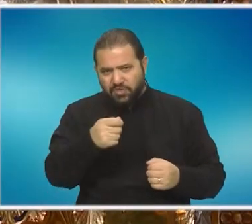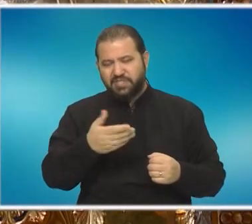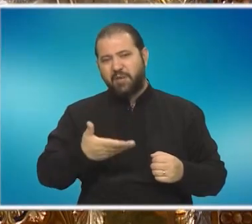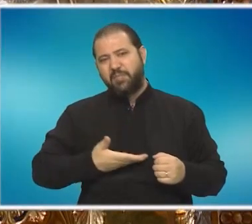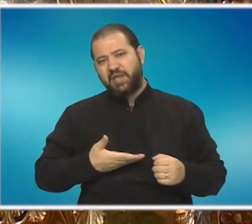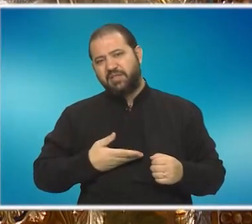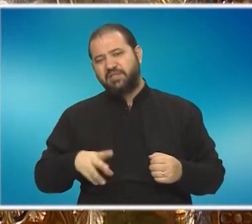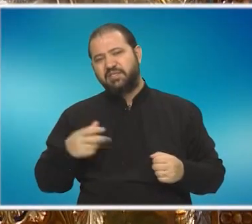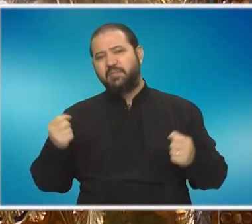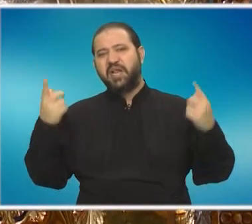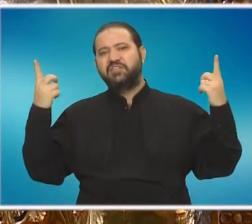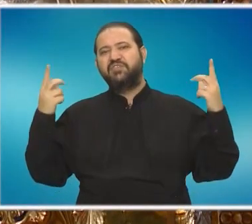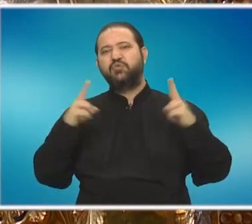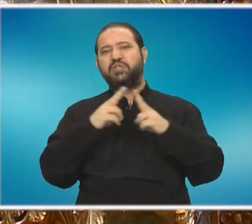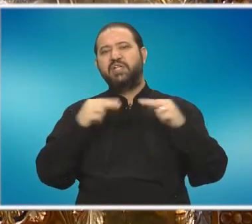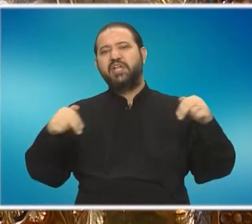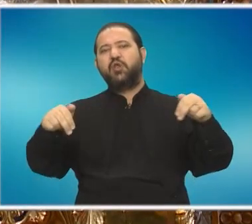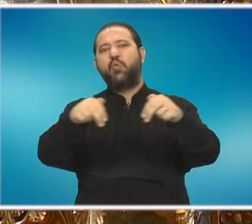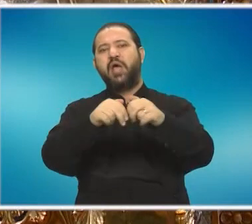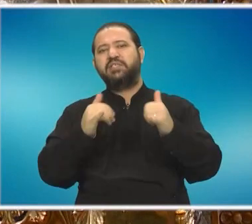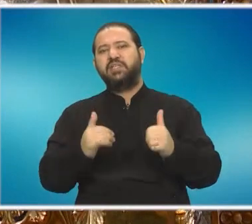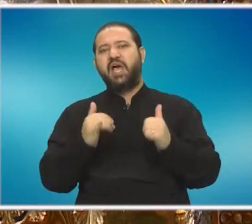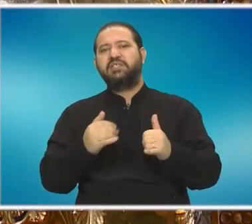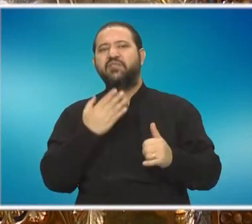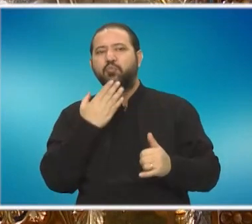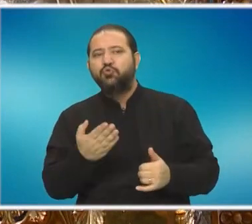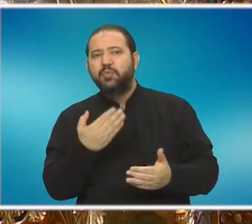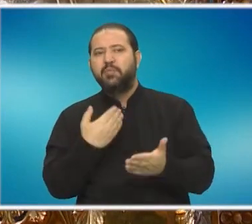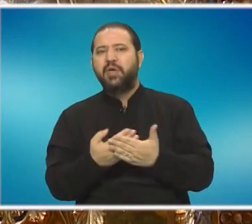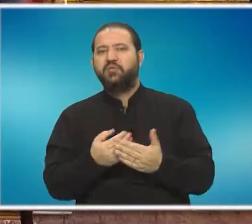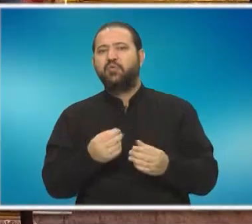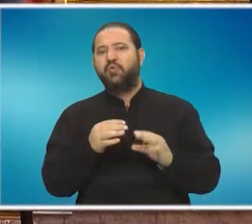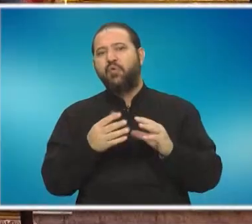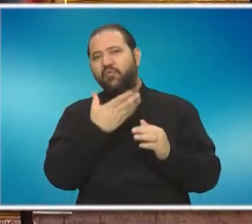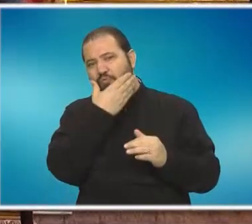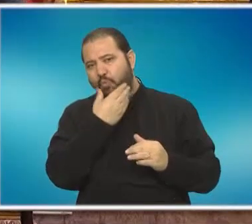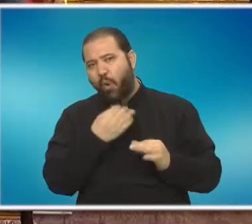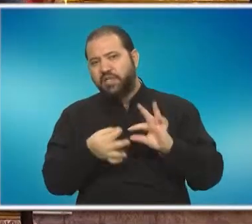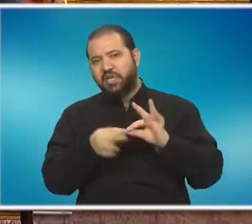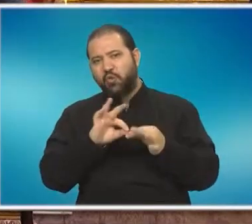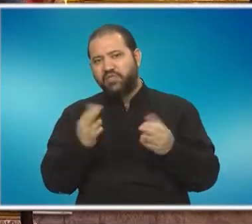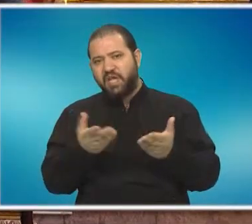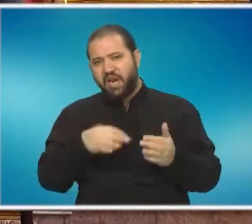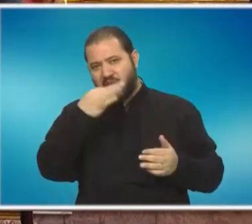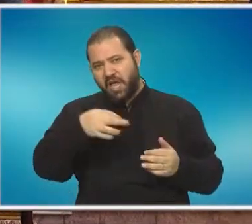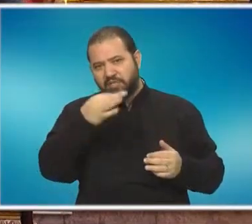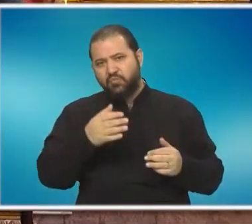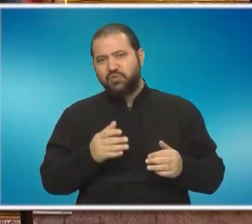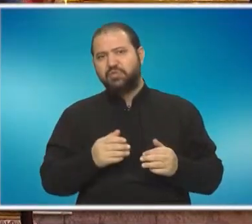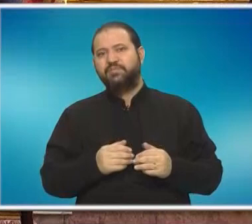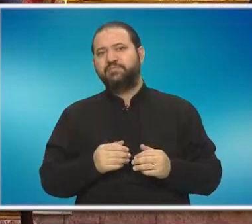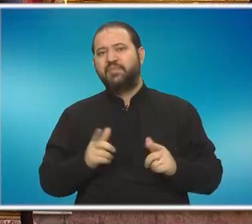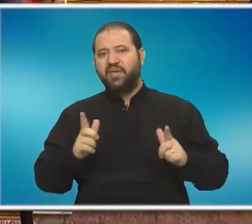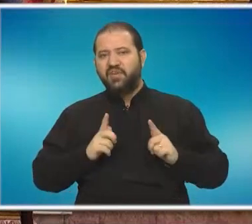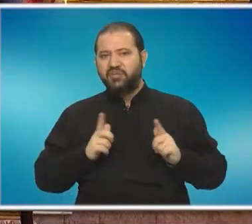Părinte, din păcate, am ajuns la finalul ediției de astăzi a emisiunii noastre. Vă mulțumim pentru frumoasele cuvinte pe care ni le-ați rostit